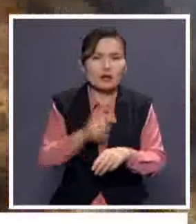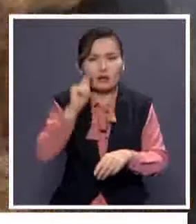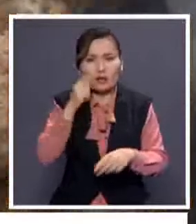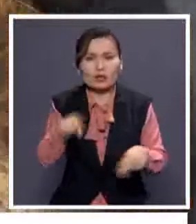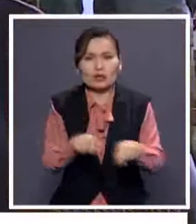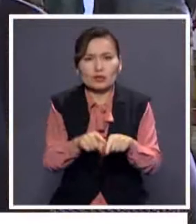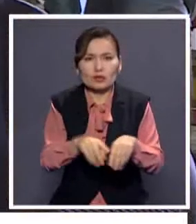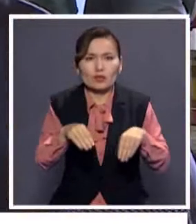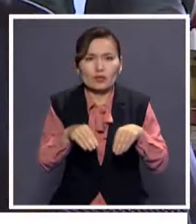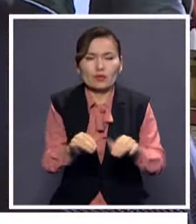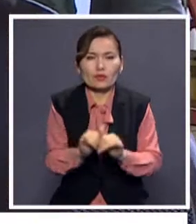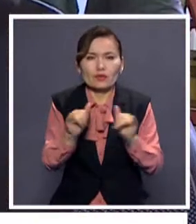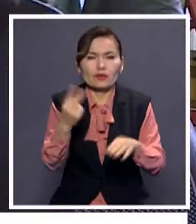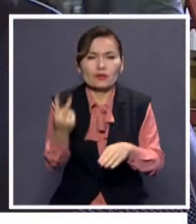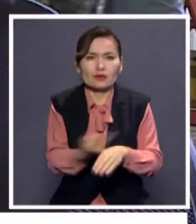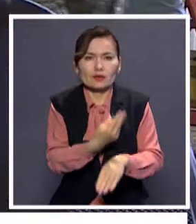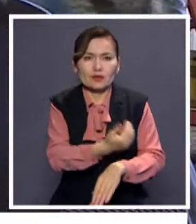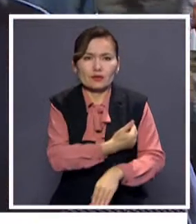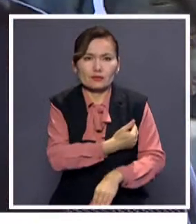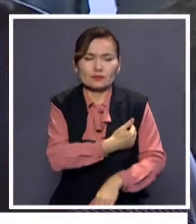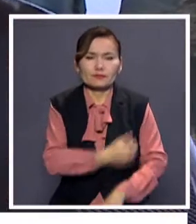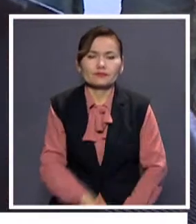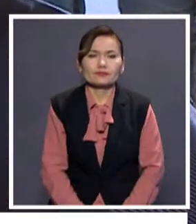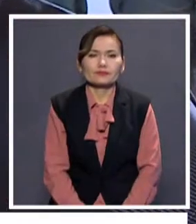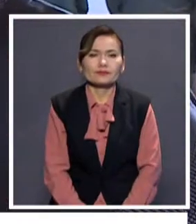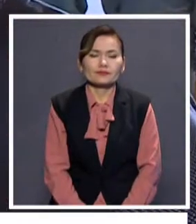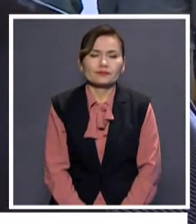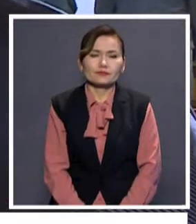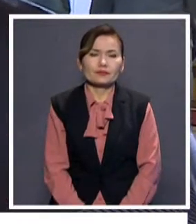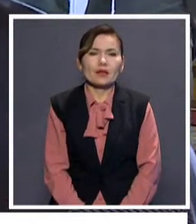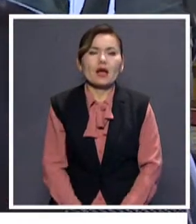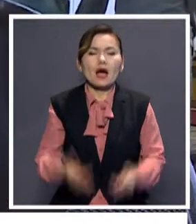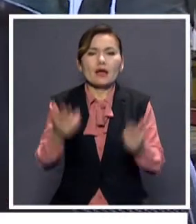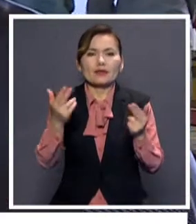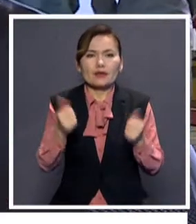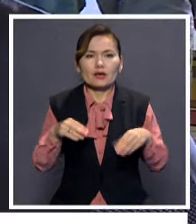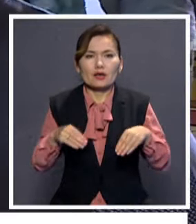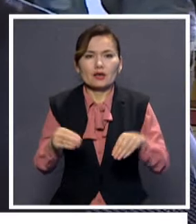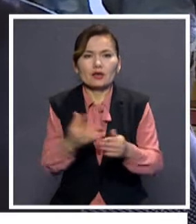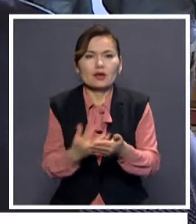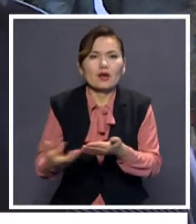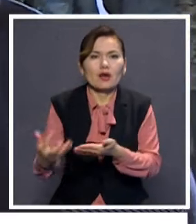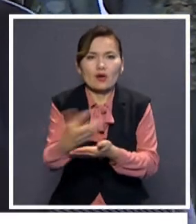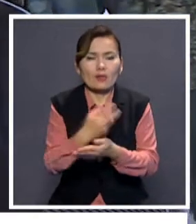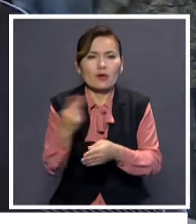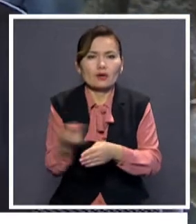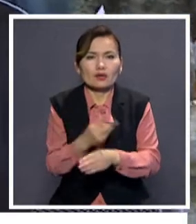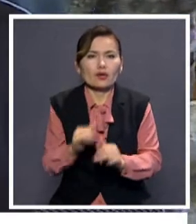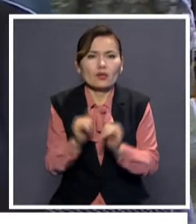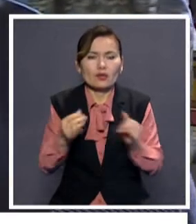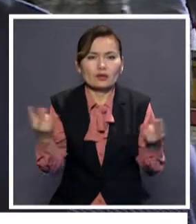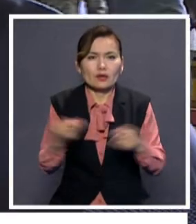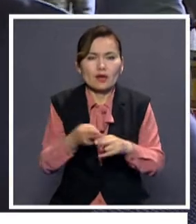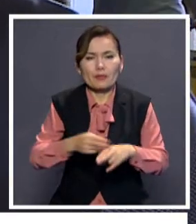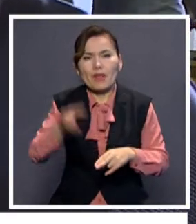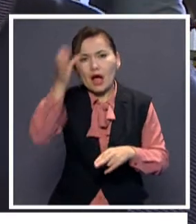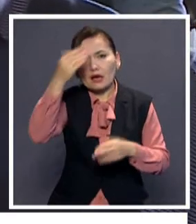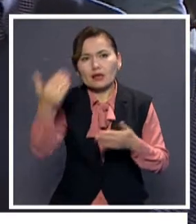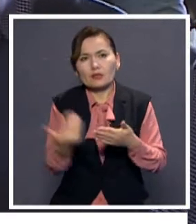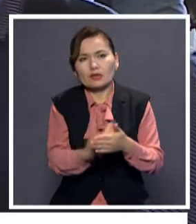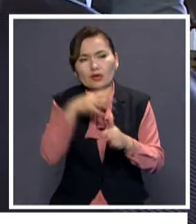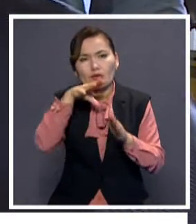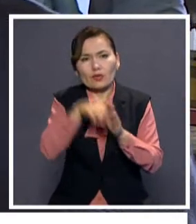тұр. Конечно, нужно увеличивать урожайность. Для этого мы әрине шығымдылықты арттыру қажет. Ол үшін бірінші кезекте ғылыми жаңалықтарға жақын